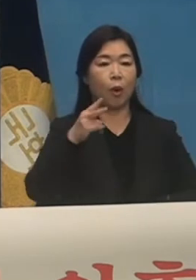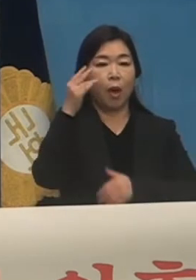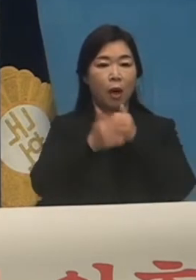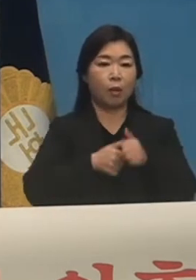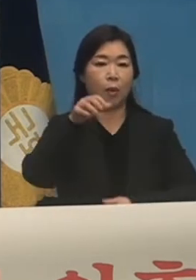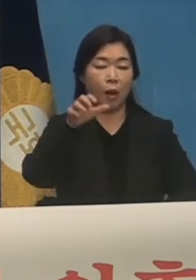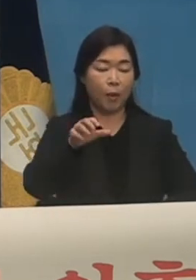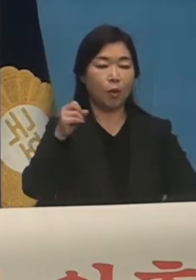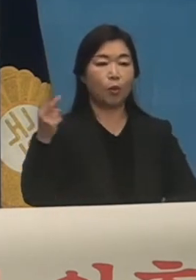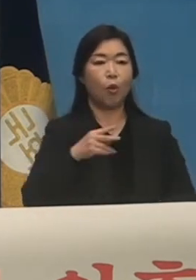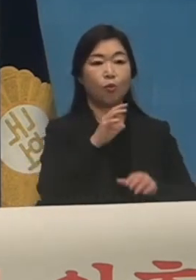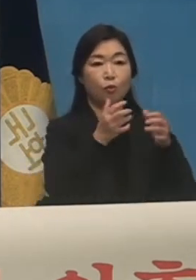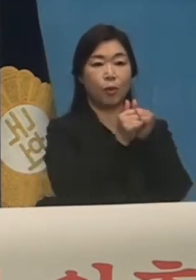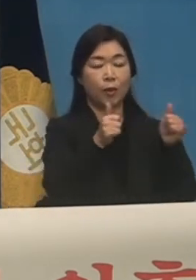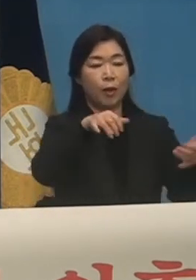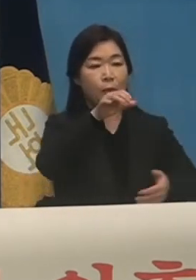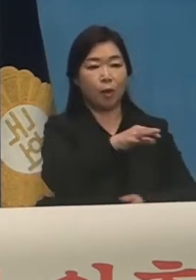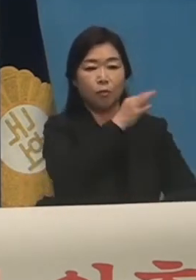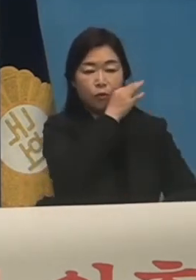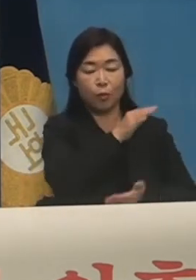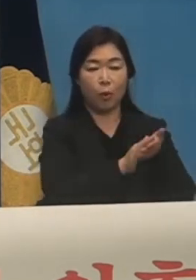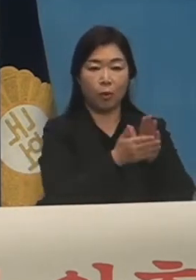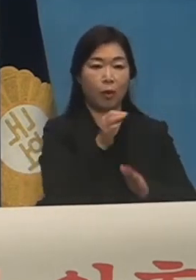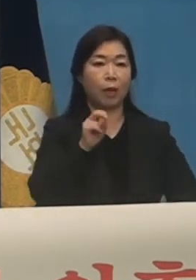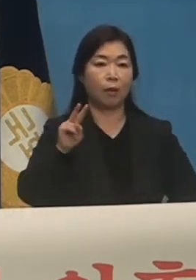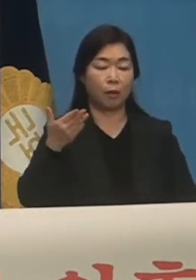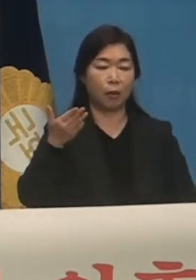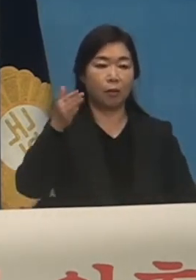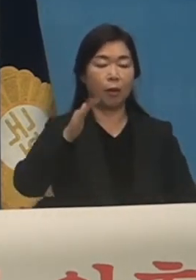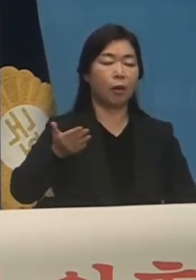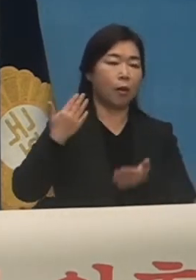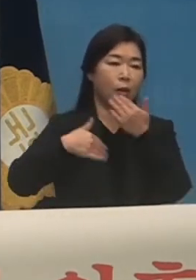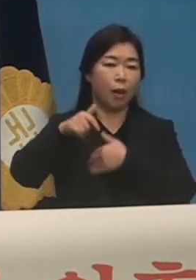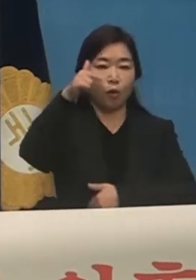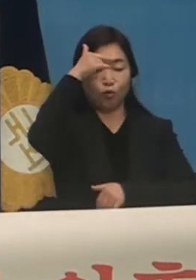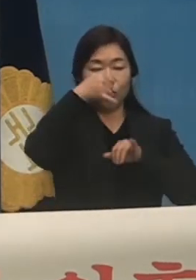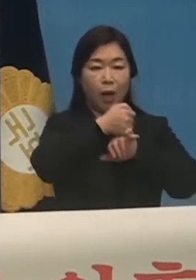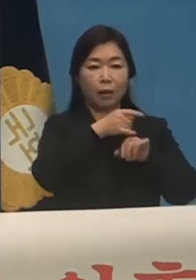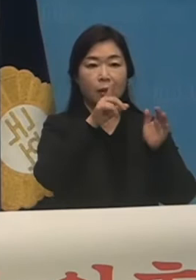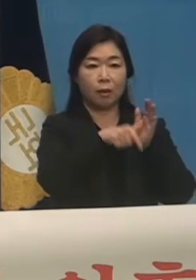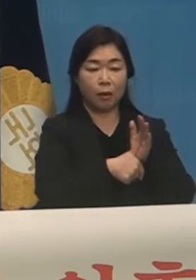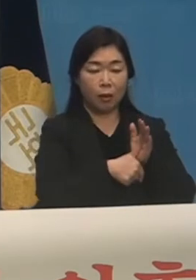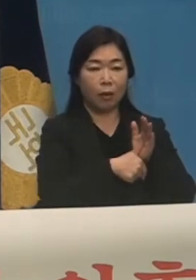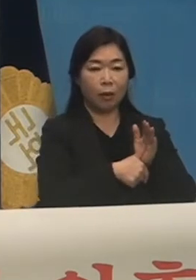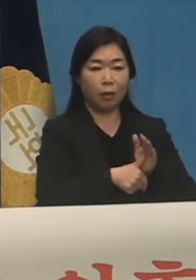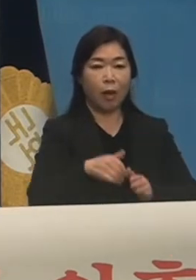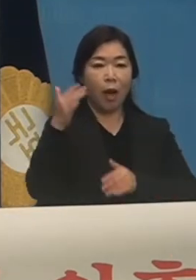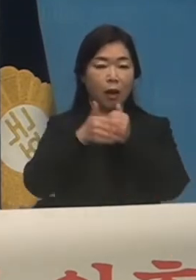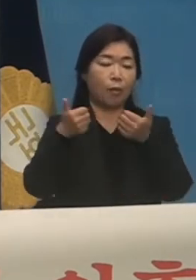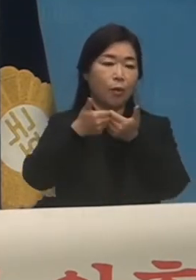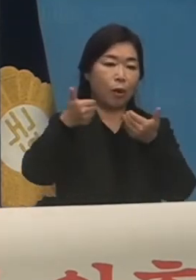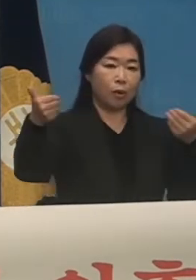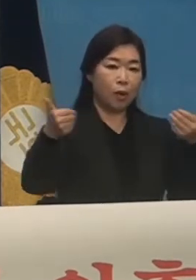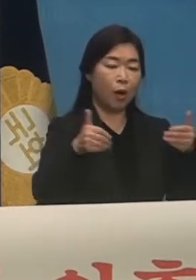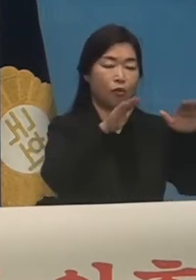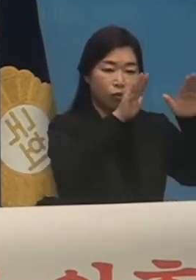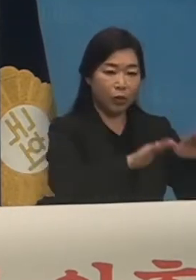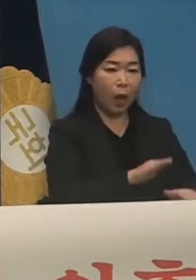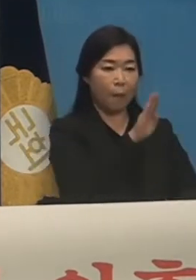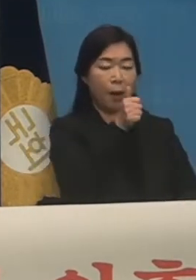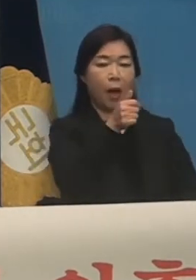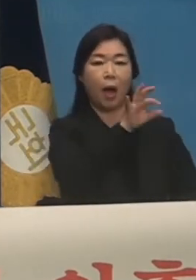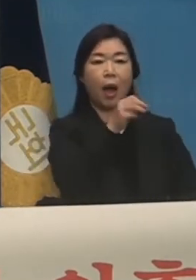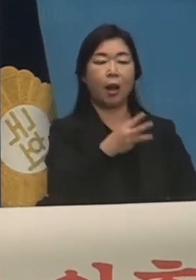앞과 국민들 앞에 부끄러움이 없어야 한다. 그 옛날 구약시대 아방이 하나님을 따라 우상 바알을